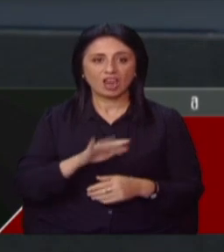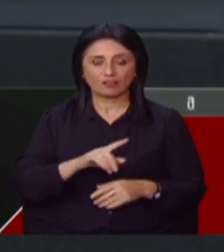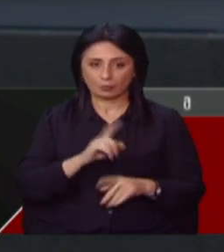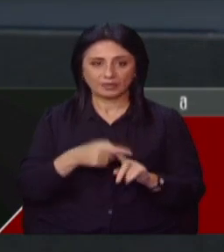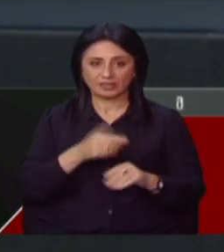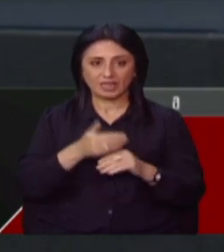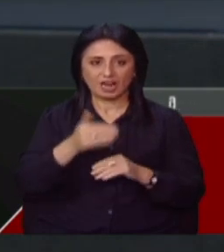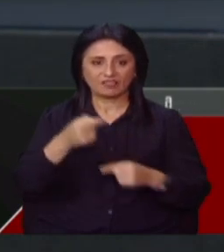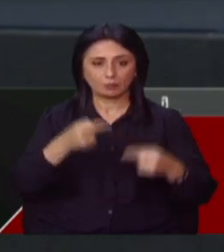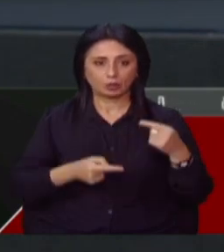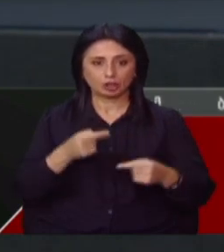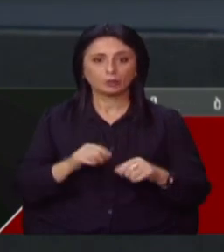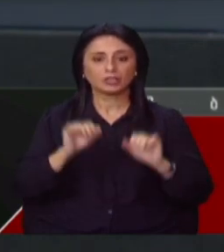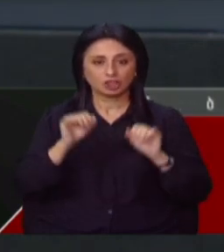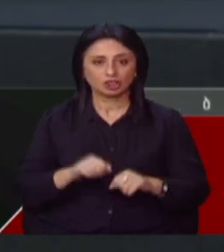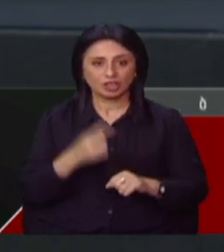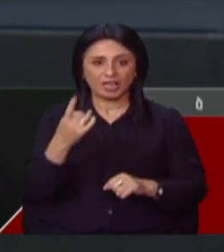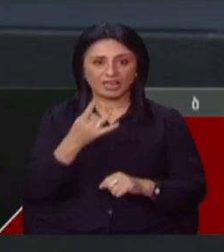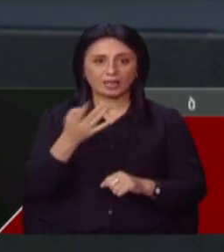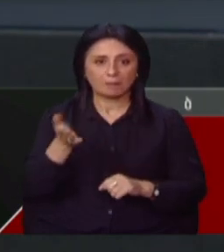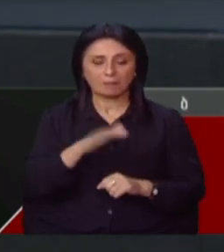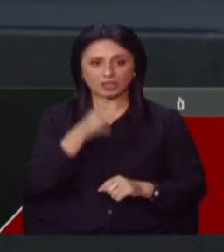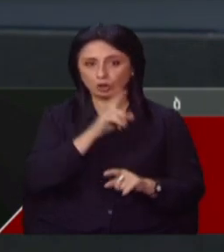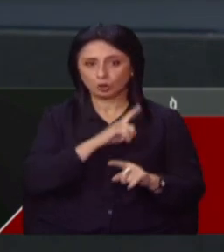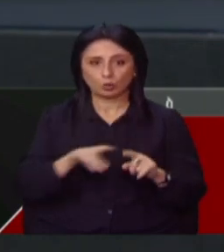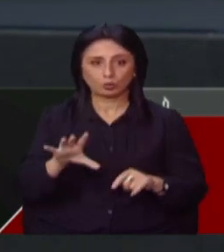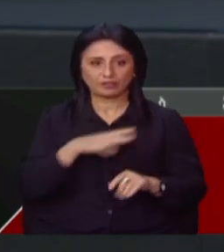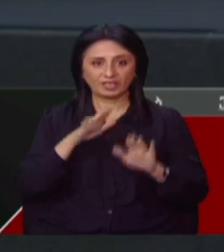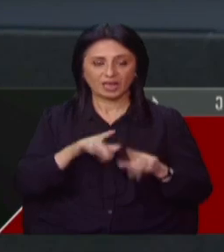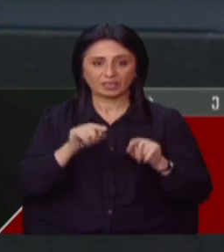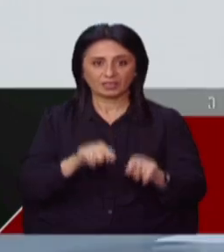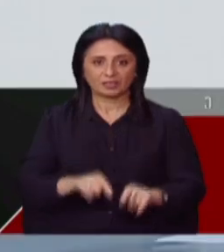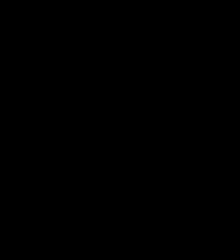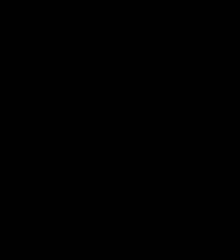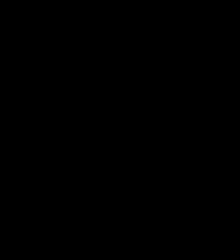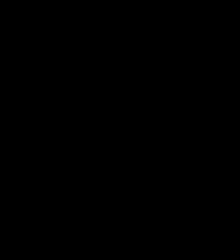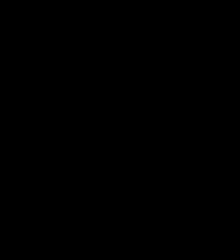ძალზე დააგვიანა ბრძოლაში. შეიძლება ერთხელ მაინც დროულად ვიყოთ ადგილზე.